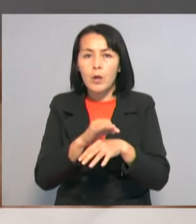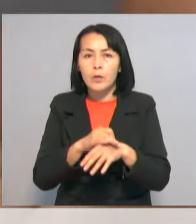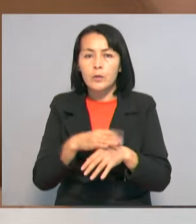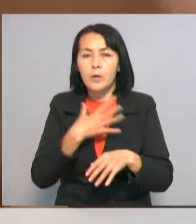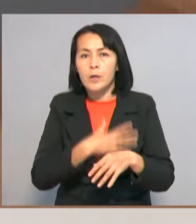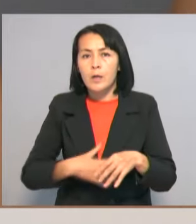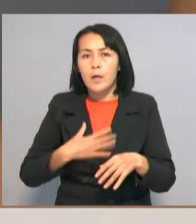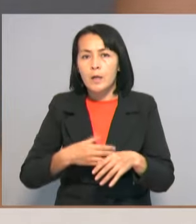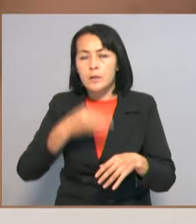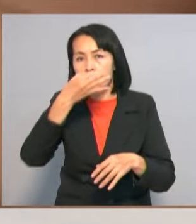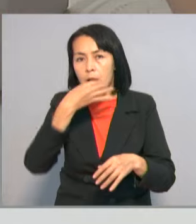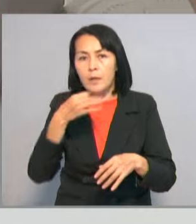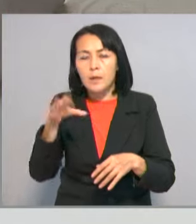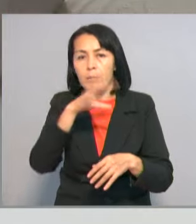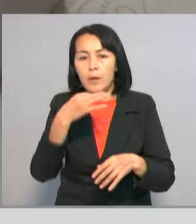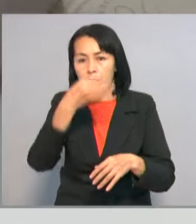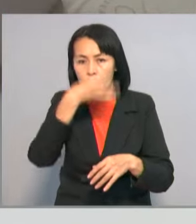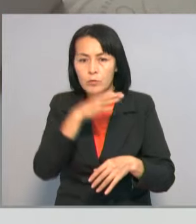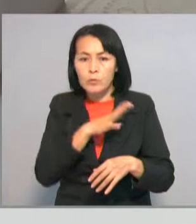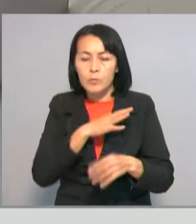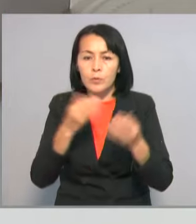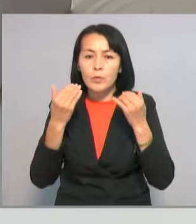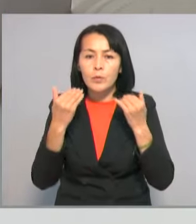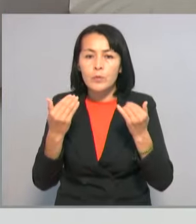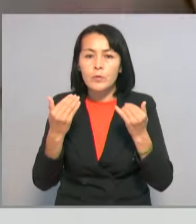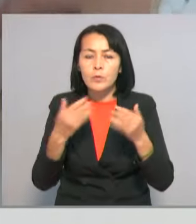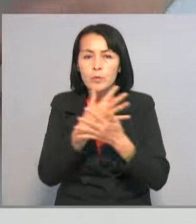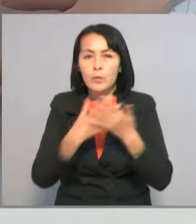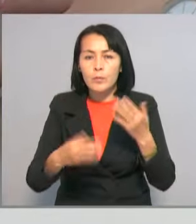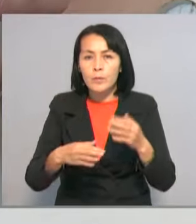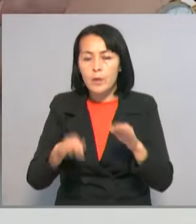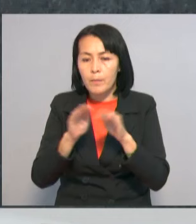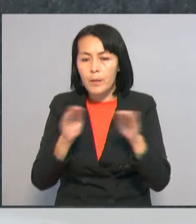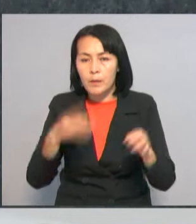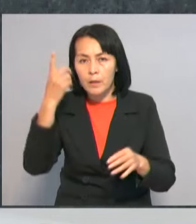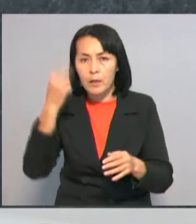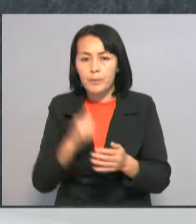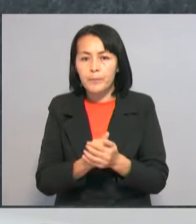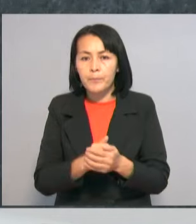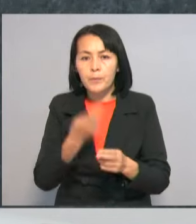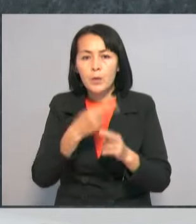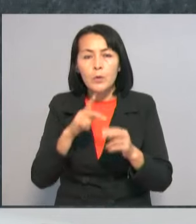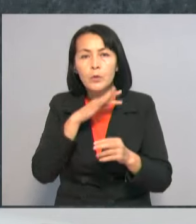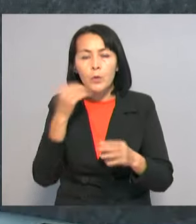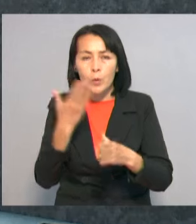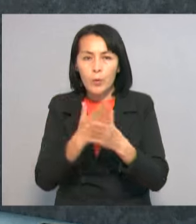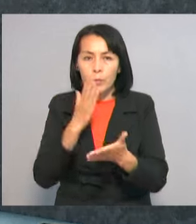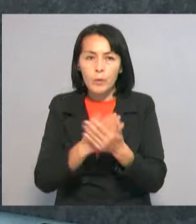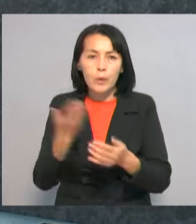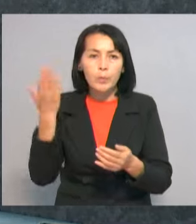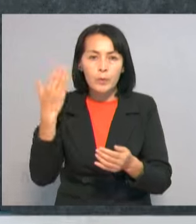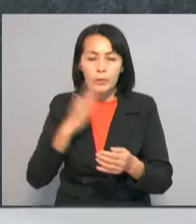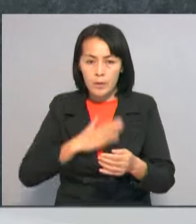бермеген соң ішпеген дәрісі қалмапты. Ал просустав өнімі туралы немерелерінен білген. Өте көп көмек беріп атырмен.